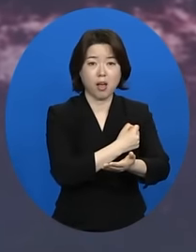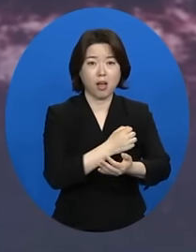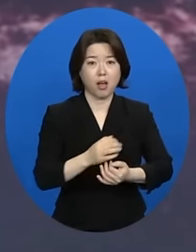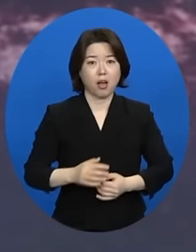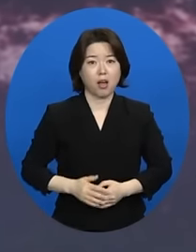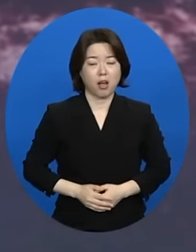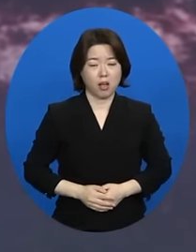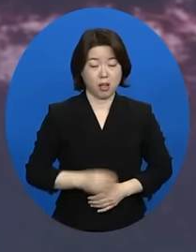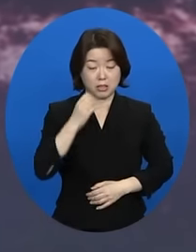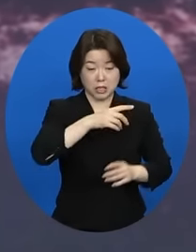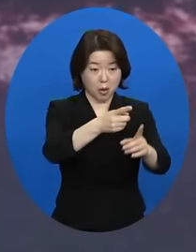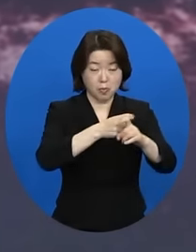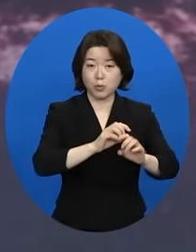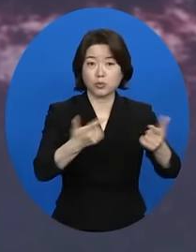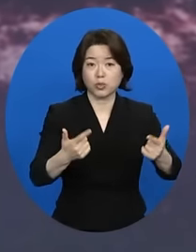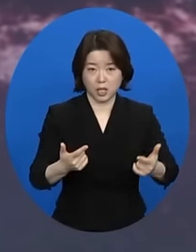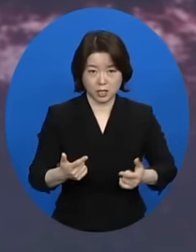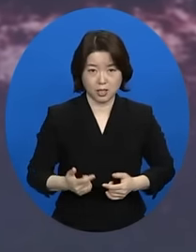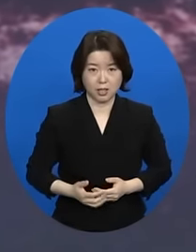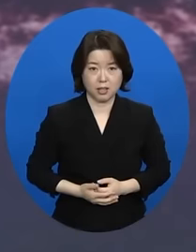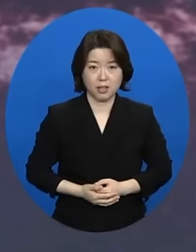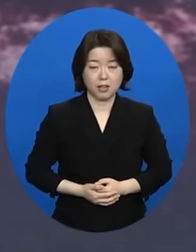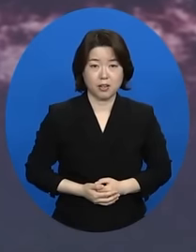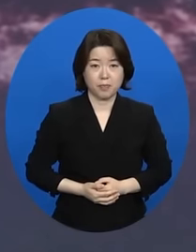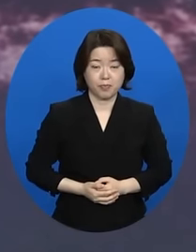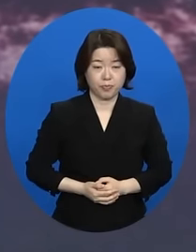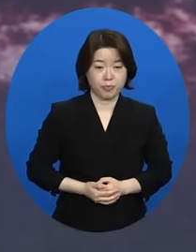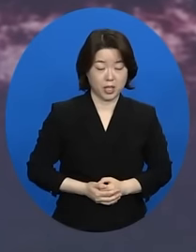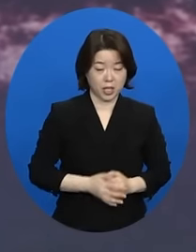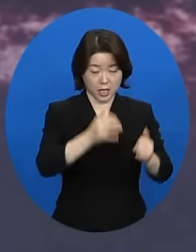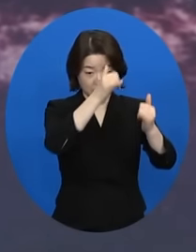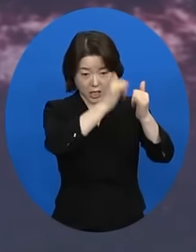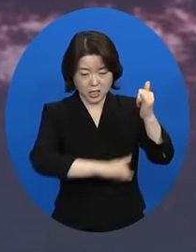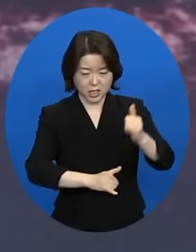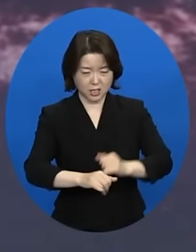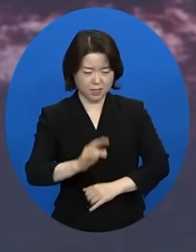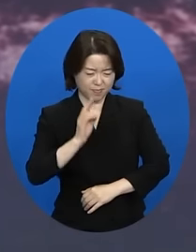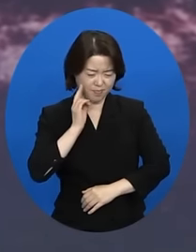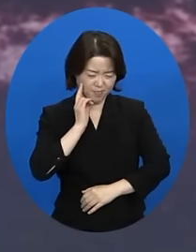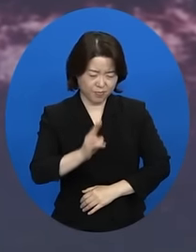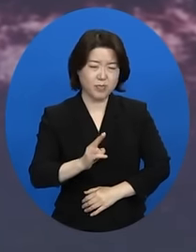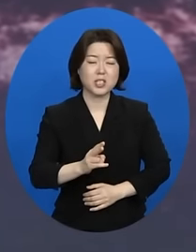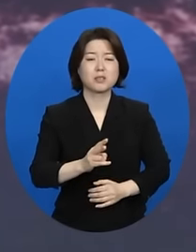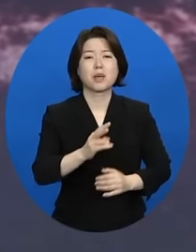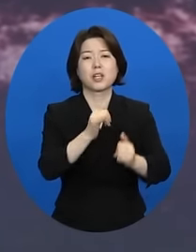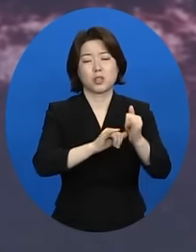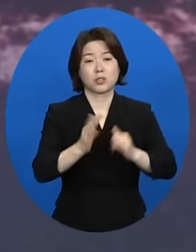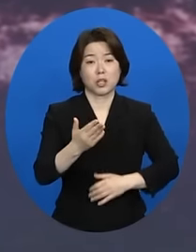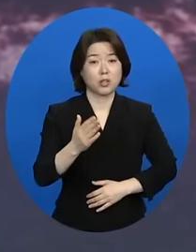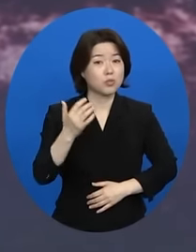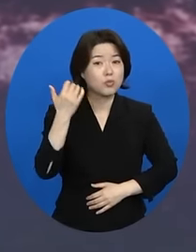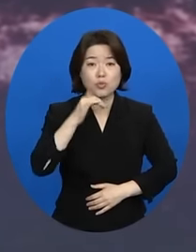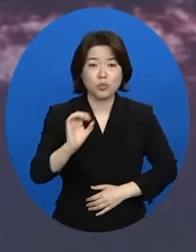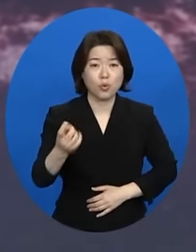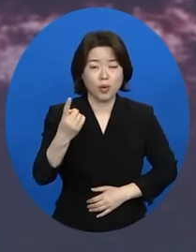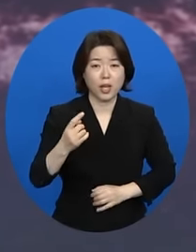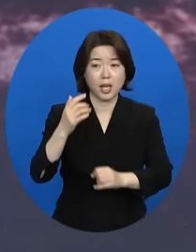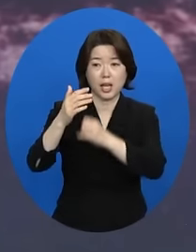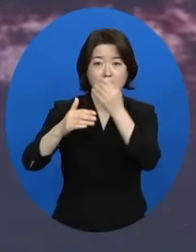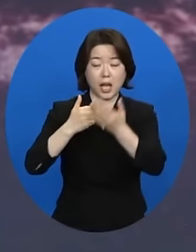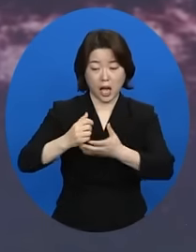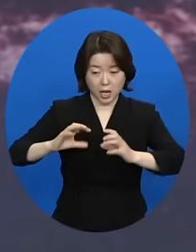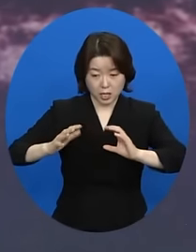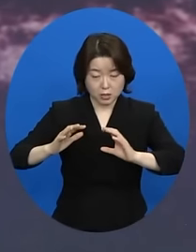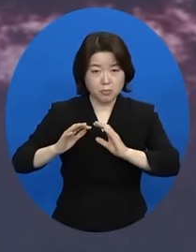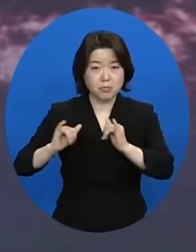단지 복수가 아니라 이건 정말 인류사에 남을 흑역사가 기록이 된 거예요. 누구에 의해서요? 하나님의